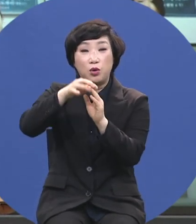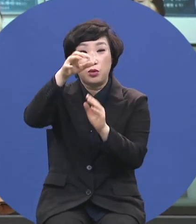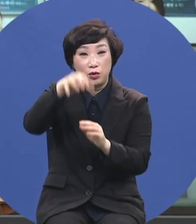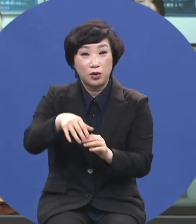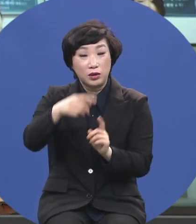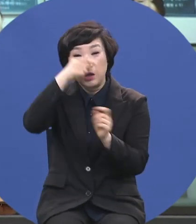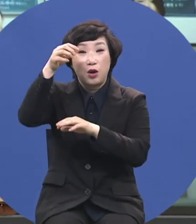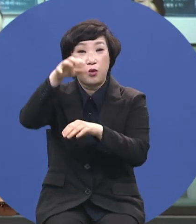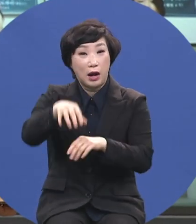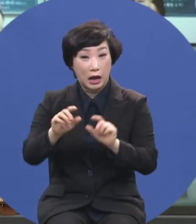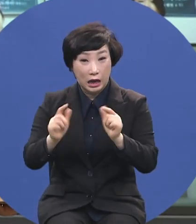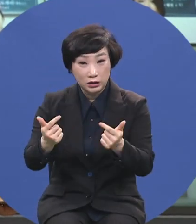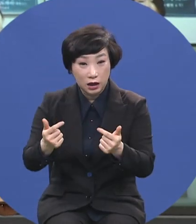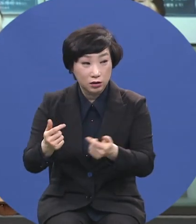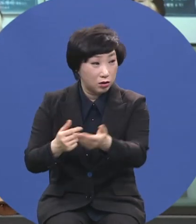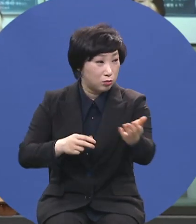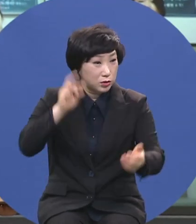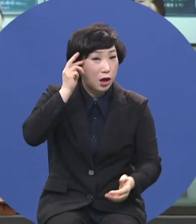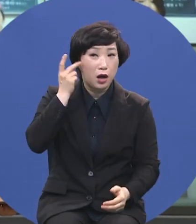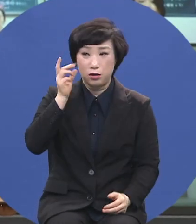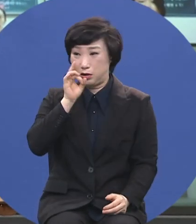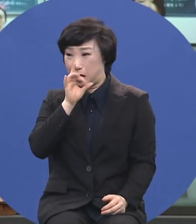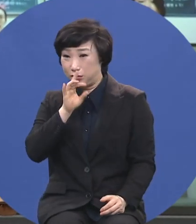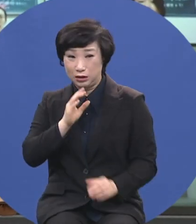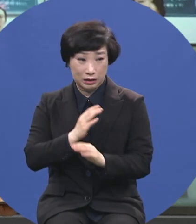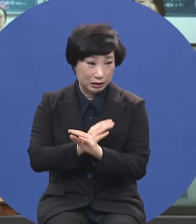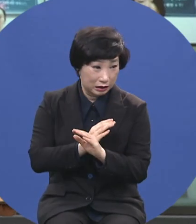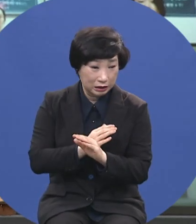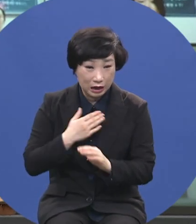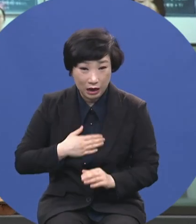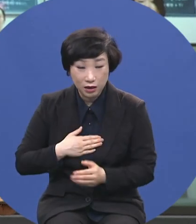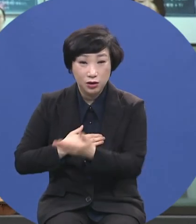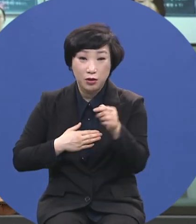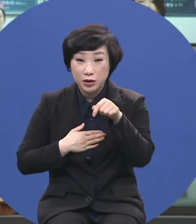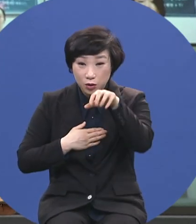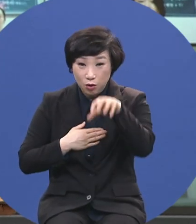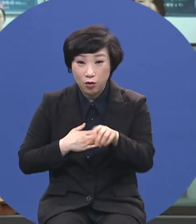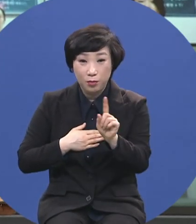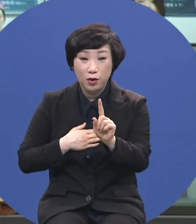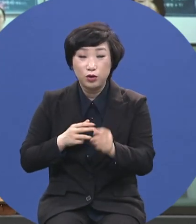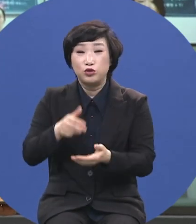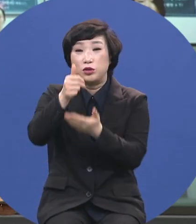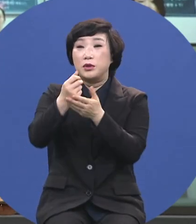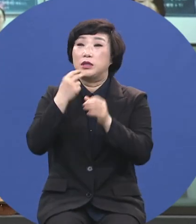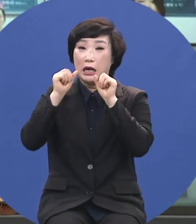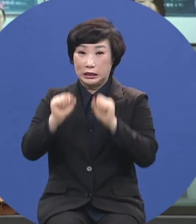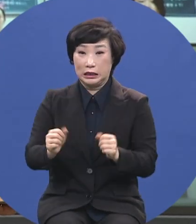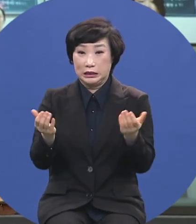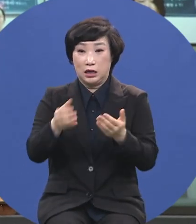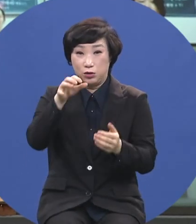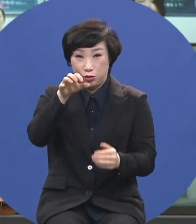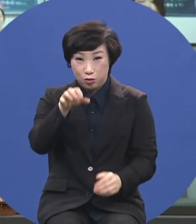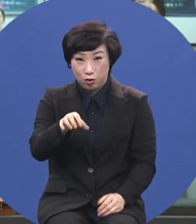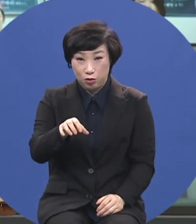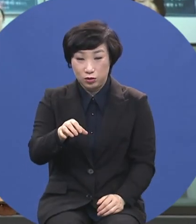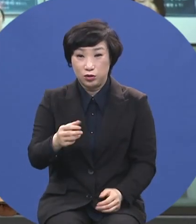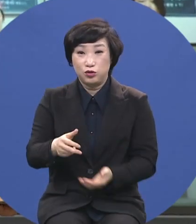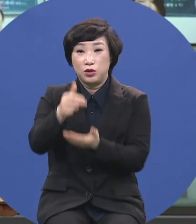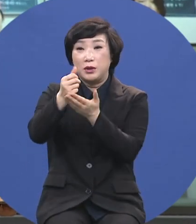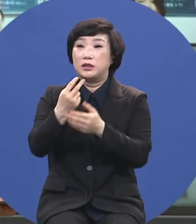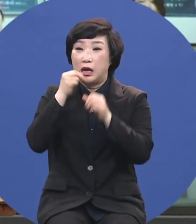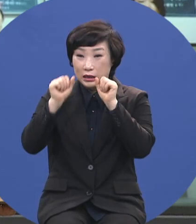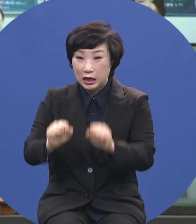아닙니다. 우리는 착각하면 큰일 납니다. 여기는 주님이 살아계신 일터요,